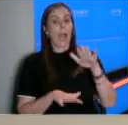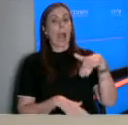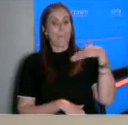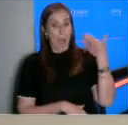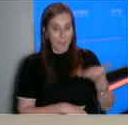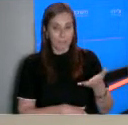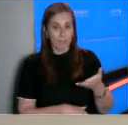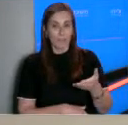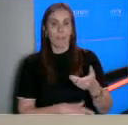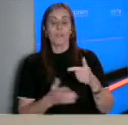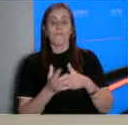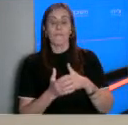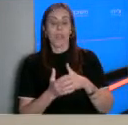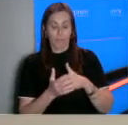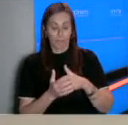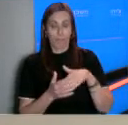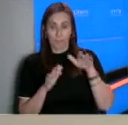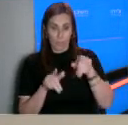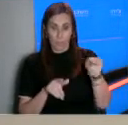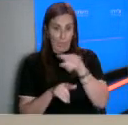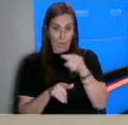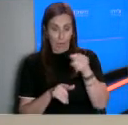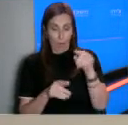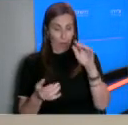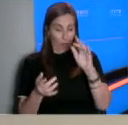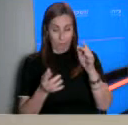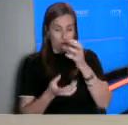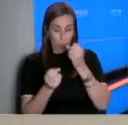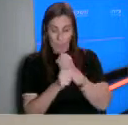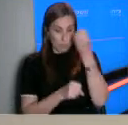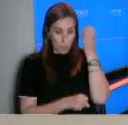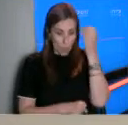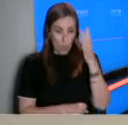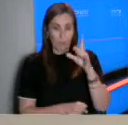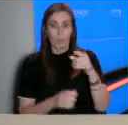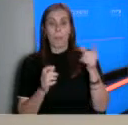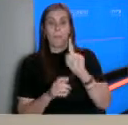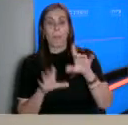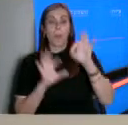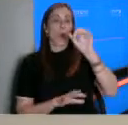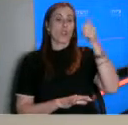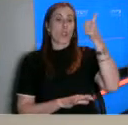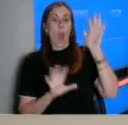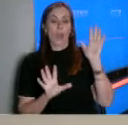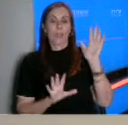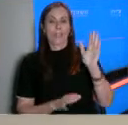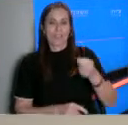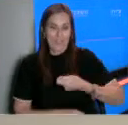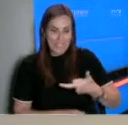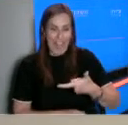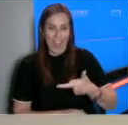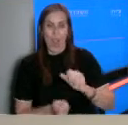הבאה, ולהאיר את עיניהם בזמן שהם מתבחבשים בשטויות, כמו מי בוחר ראשון בסטנגה,